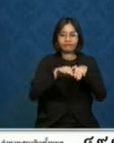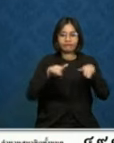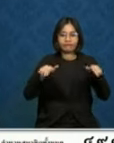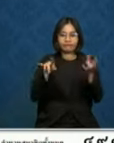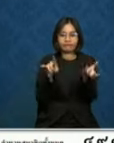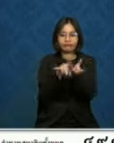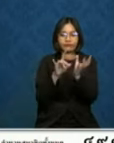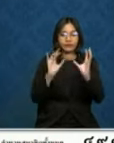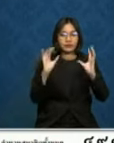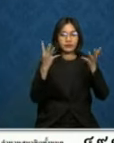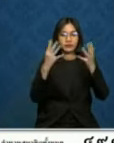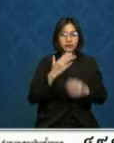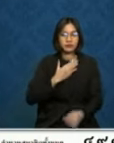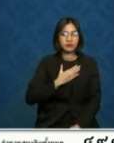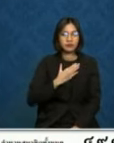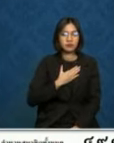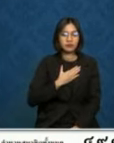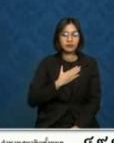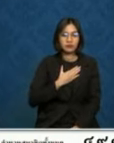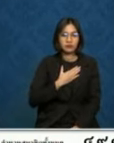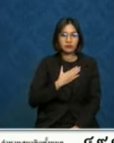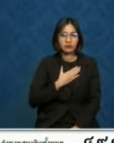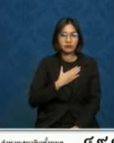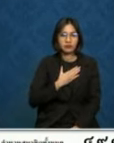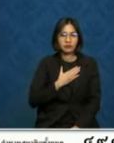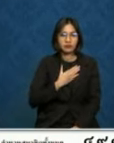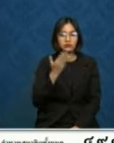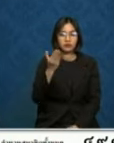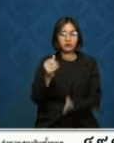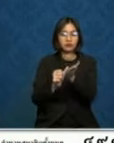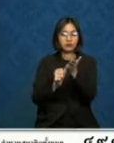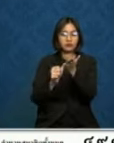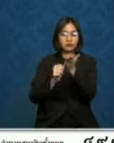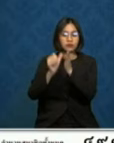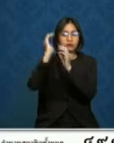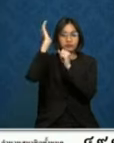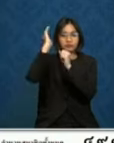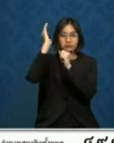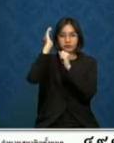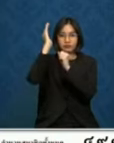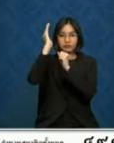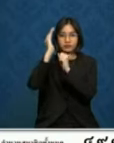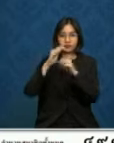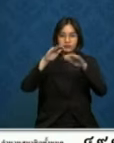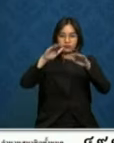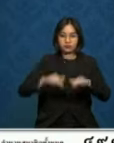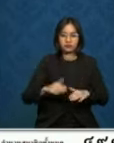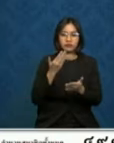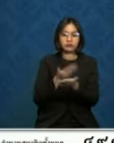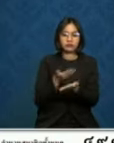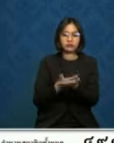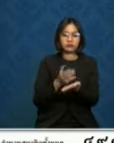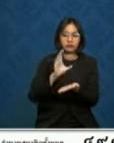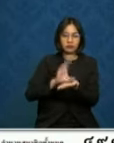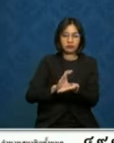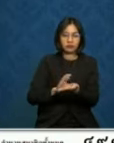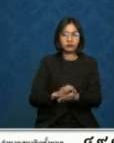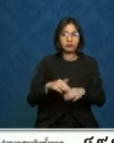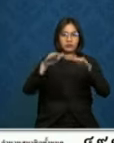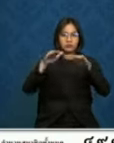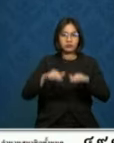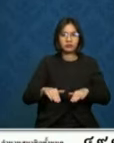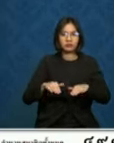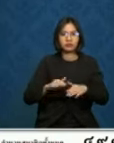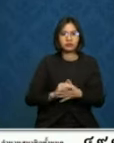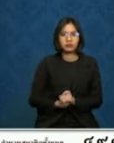พแบบนี้ผมในฐานะผู้สงวนสิทธิ์คำแปรยติตัดลดงบประมาณ